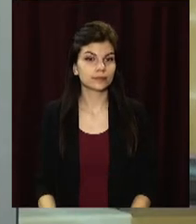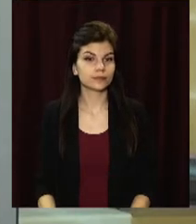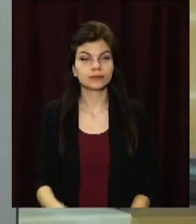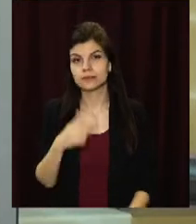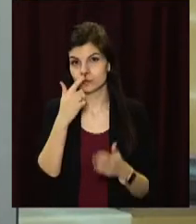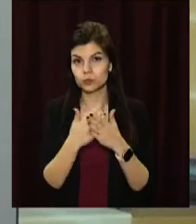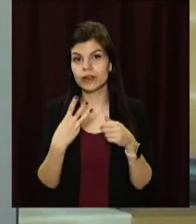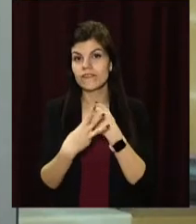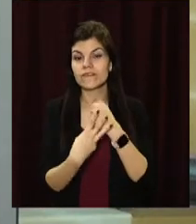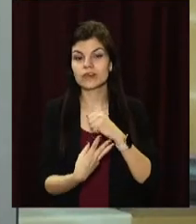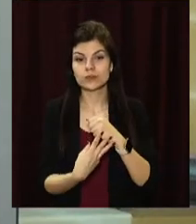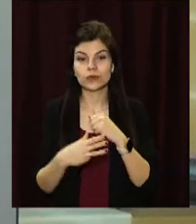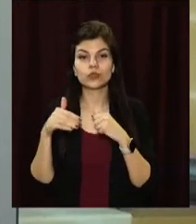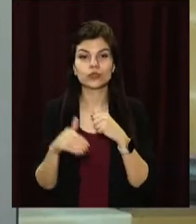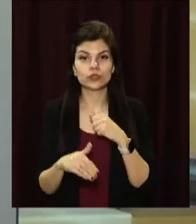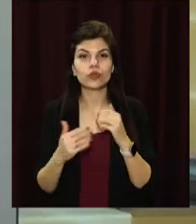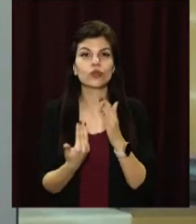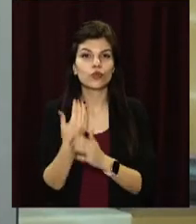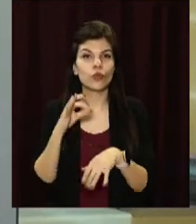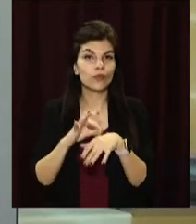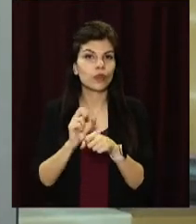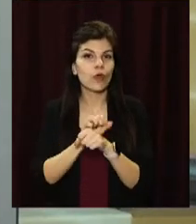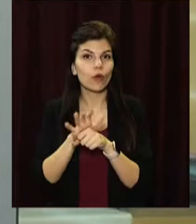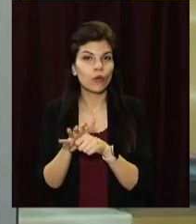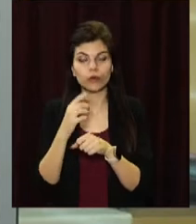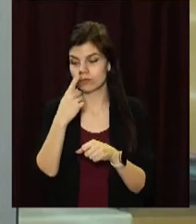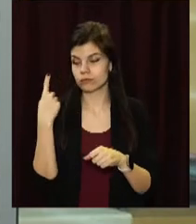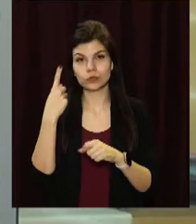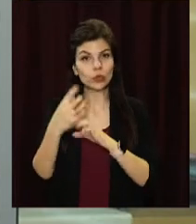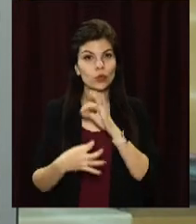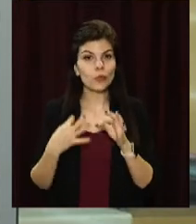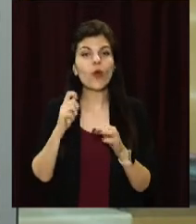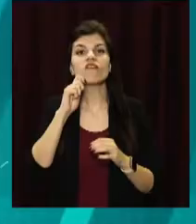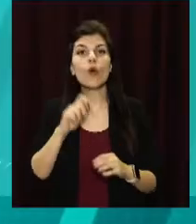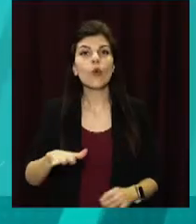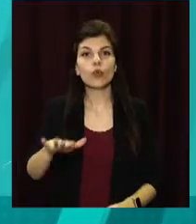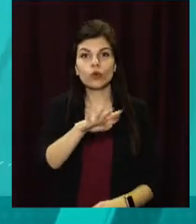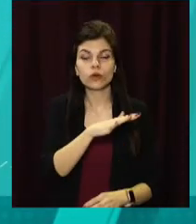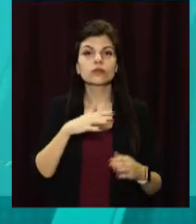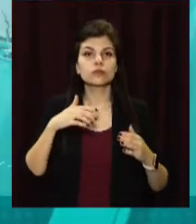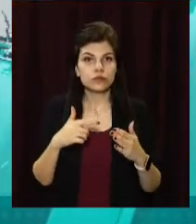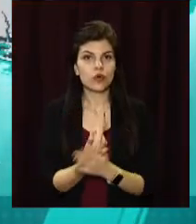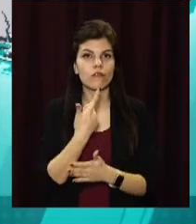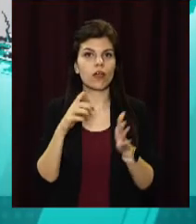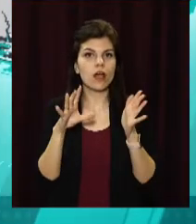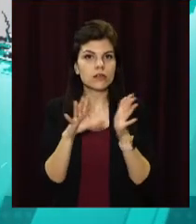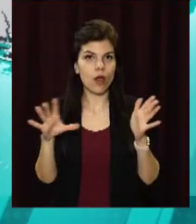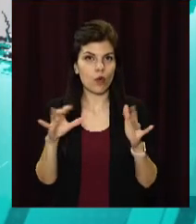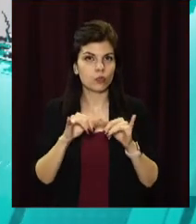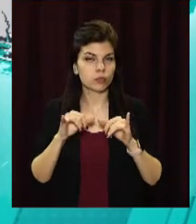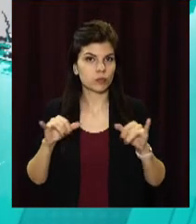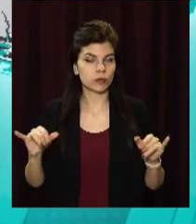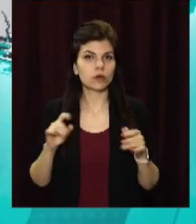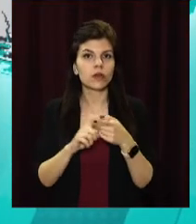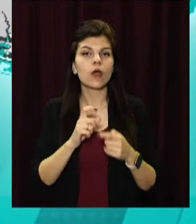Понад 18 тисяч нових захворілих на ковід за одну добу. В Україні це черговий антирекорд. Найбільше